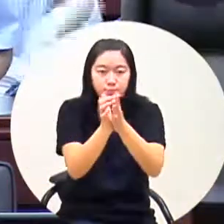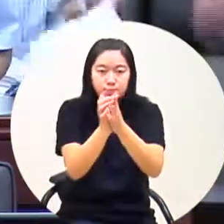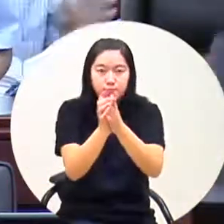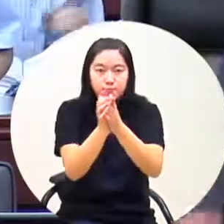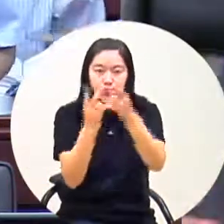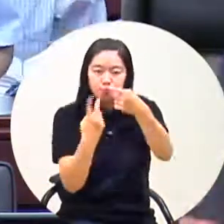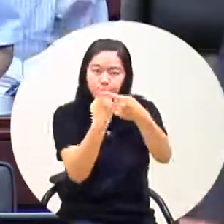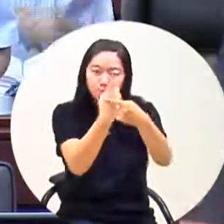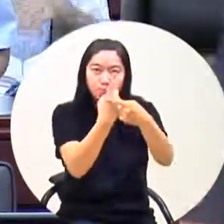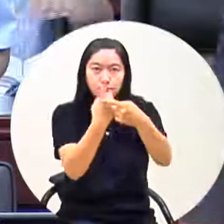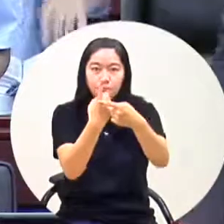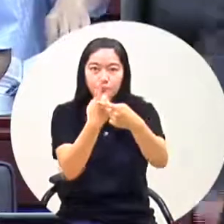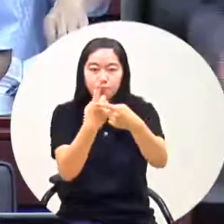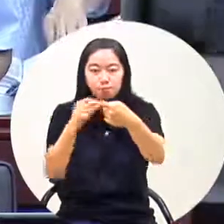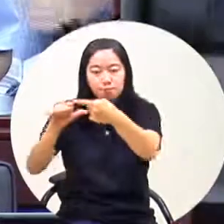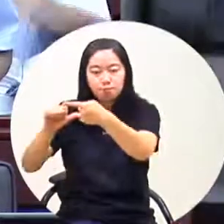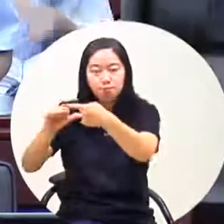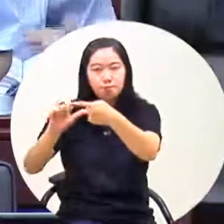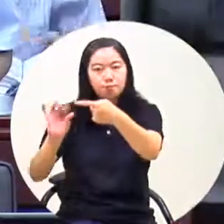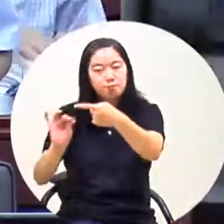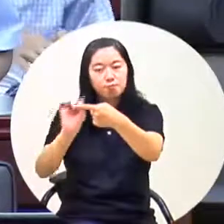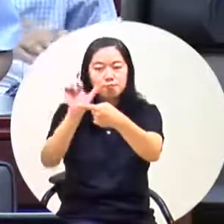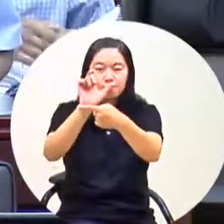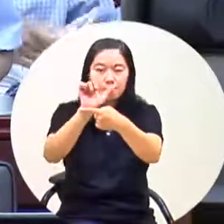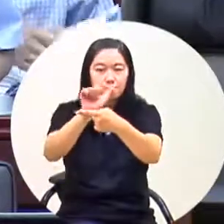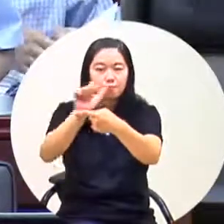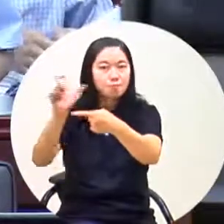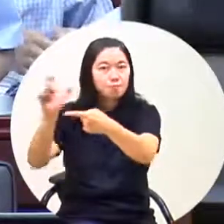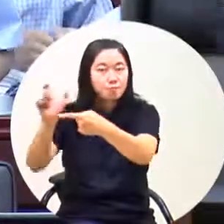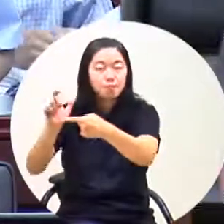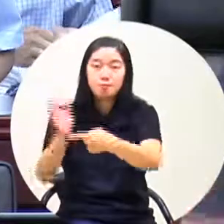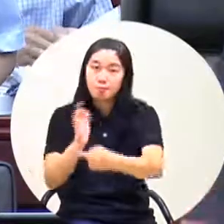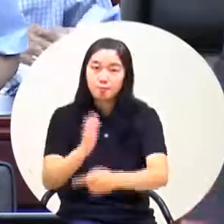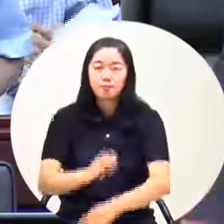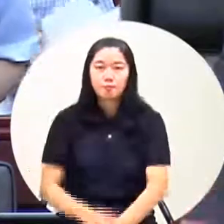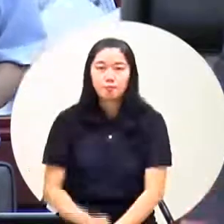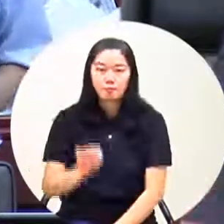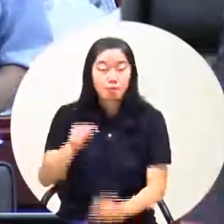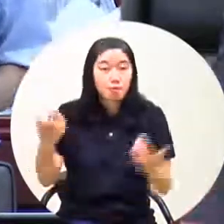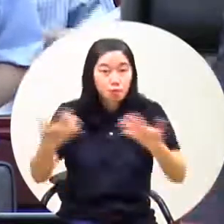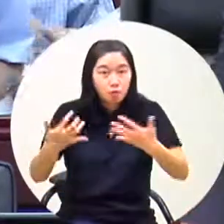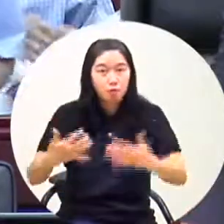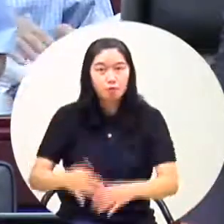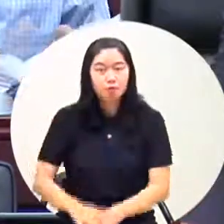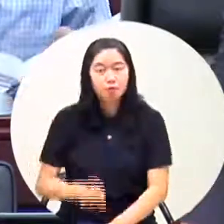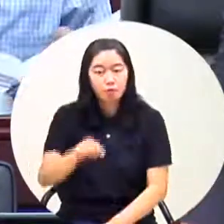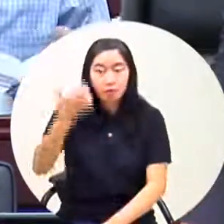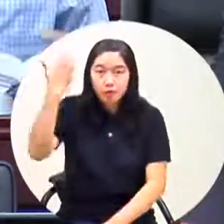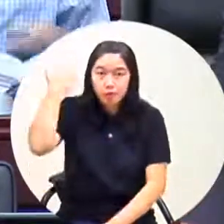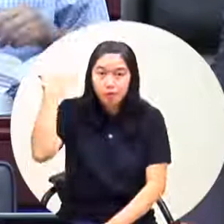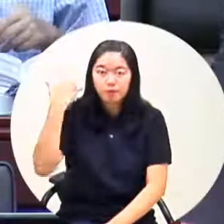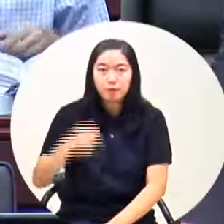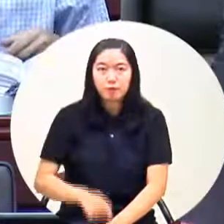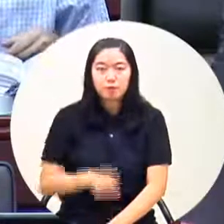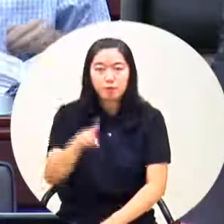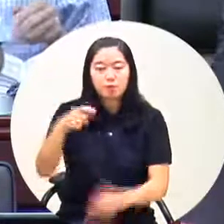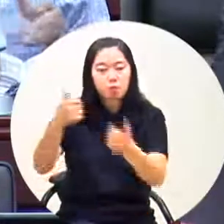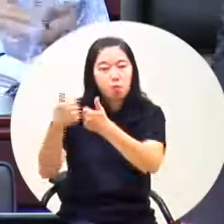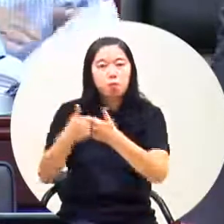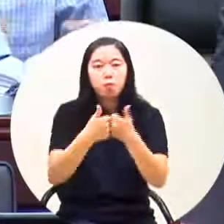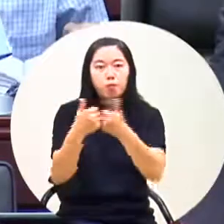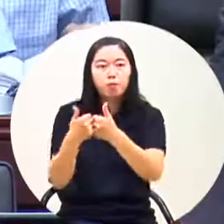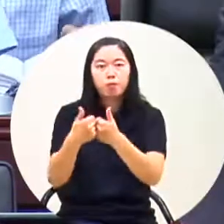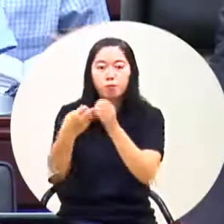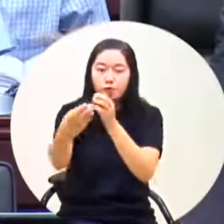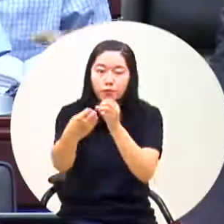到5成到6成左右的效能而已啦。那其实这个问题，其实过去在议会也一直跟局长探讨